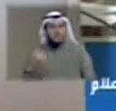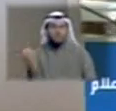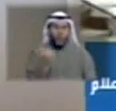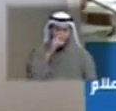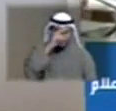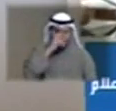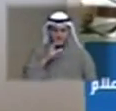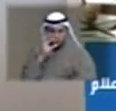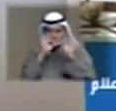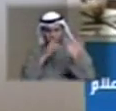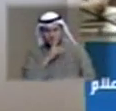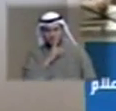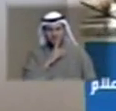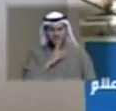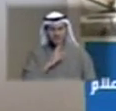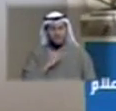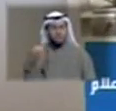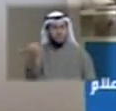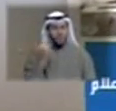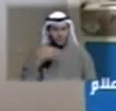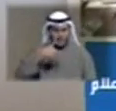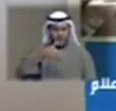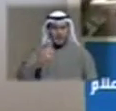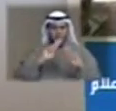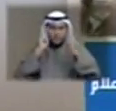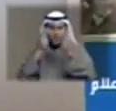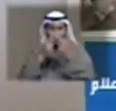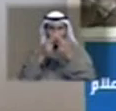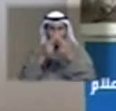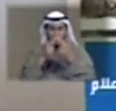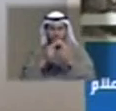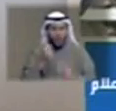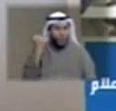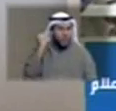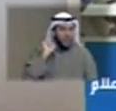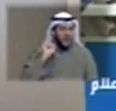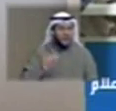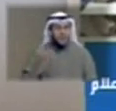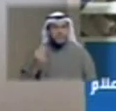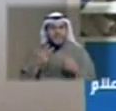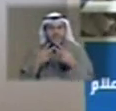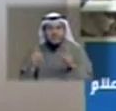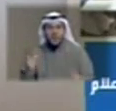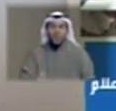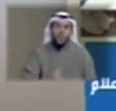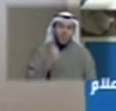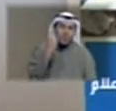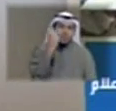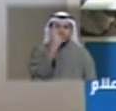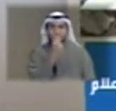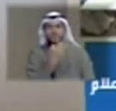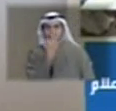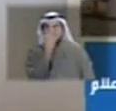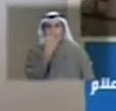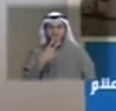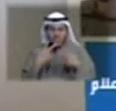الاستعداد والتحضير الجيد للمؤتمر الوطني لترشيد الإنفاق والمزمع إقامته في الأول من شهر مارس والذي سيشارك